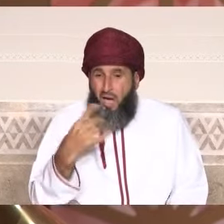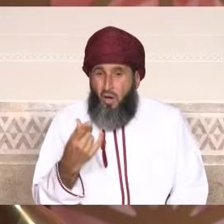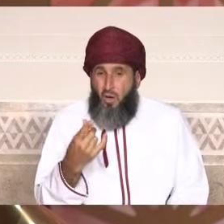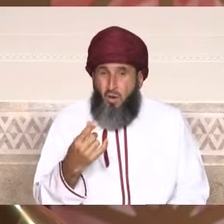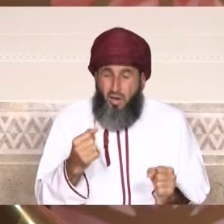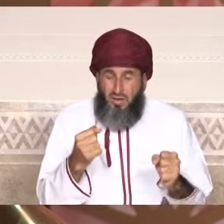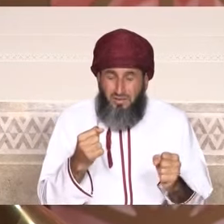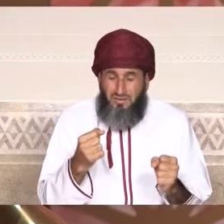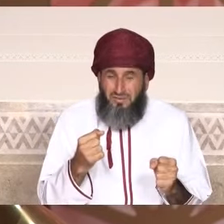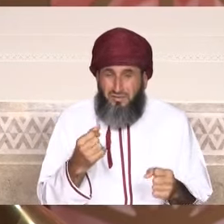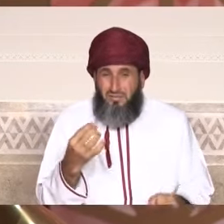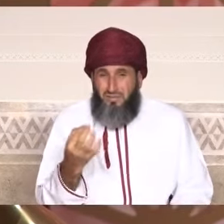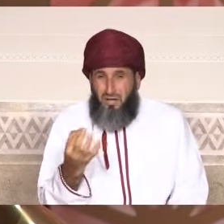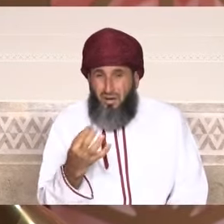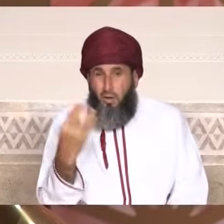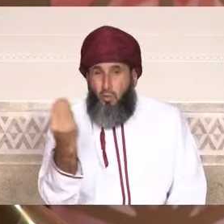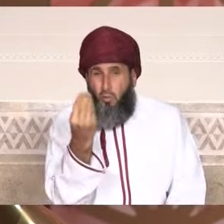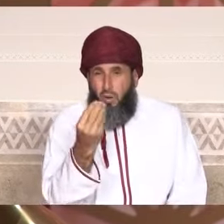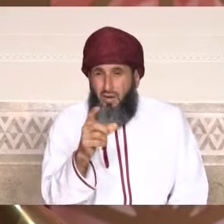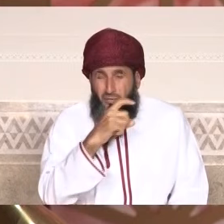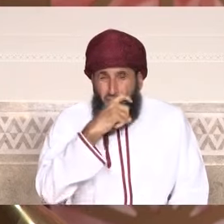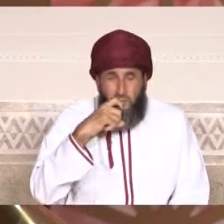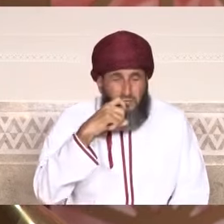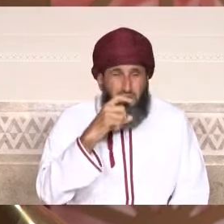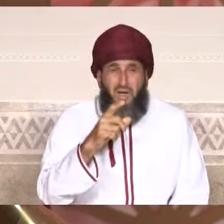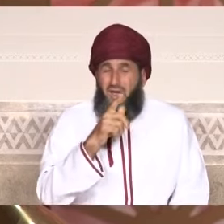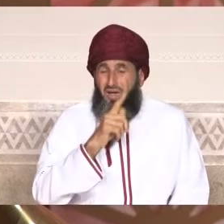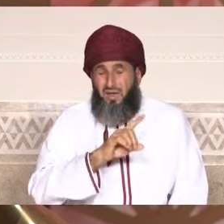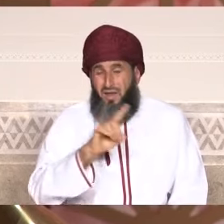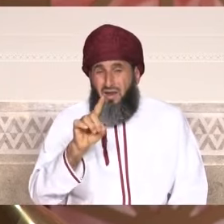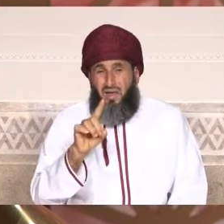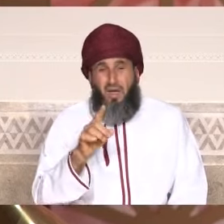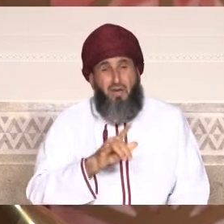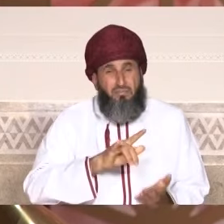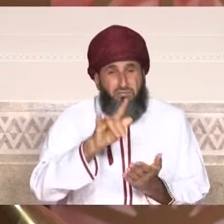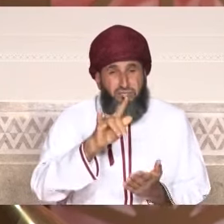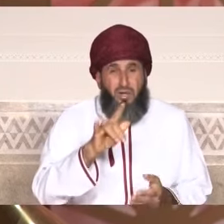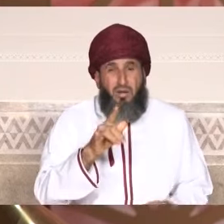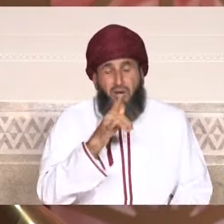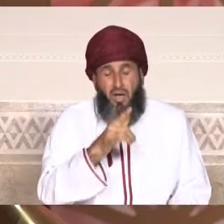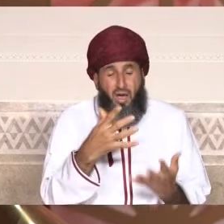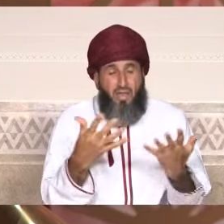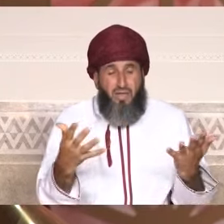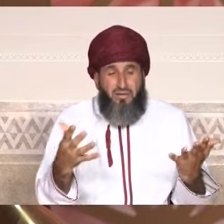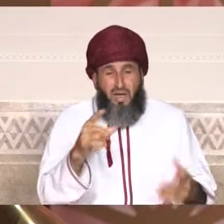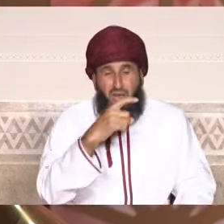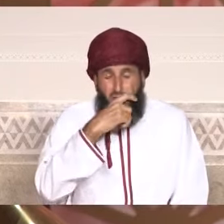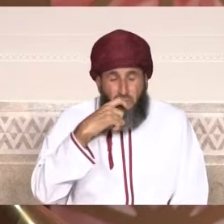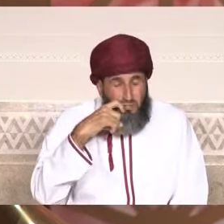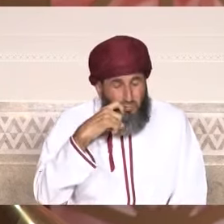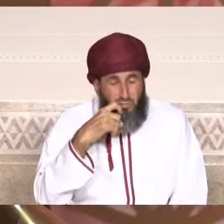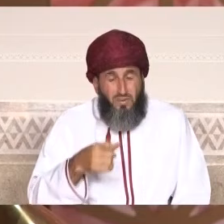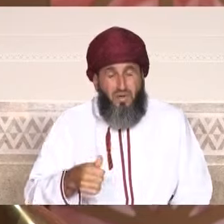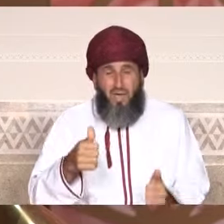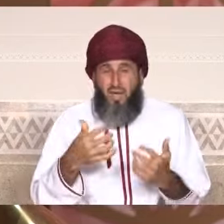له بالسفر حتى ولو كان للسياحة إلا في رمضان، فلا يمكن أن يمنع من هذا. وإذا تيسر له أن يصوم فحسن، إن